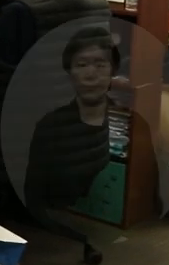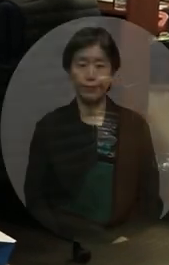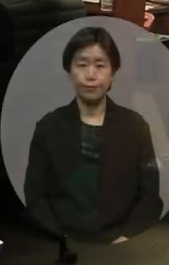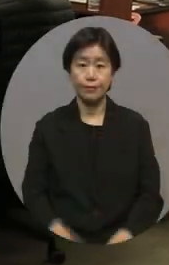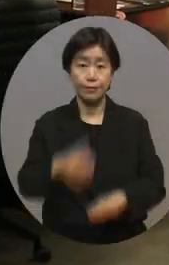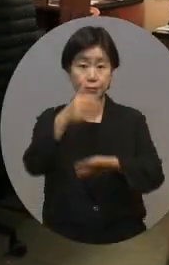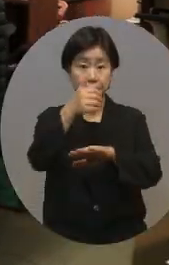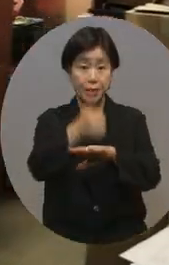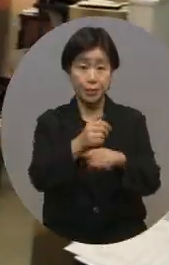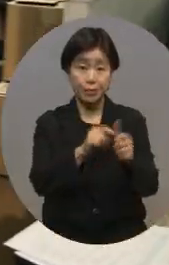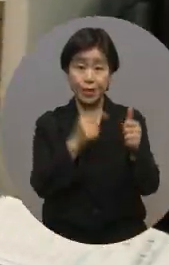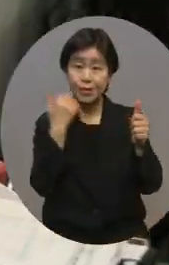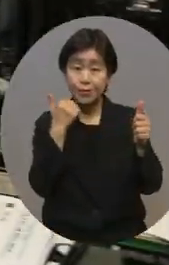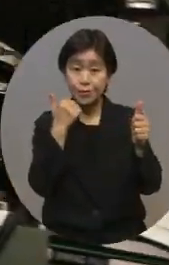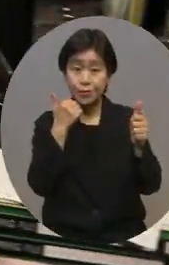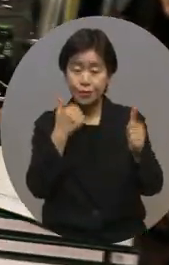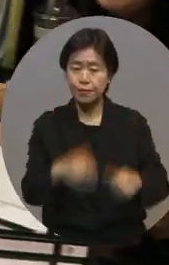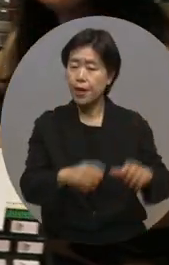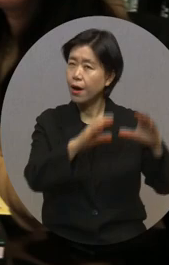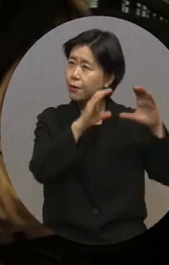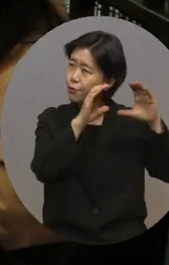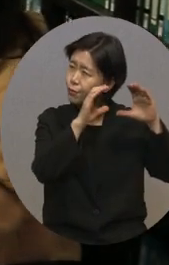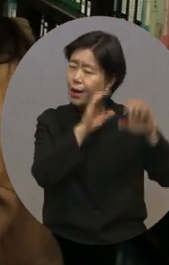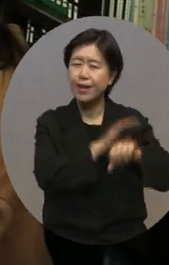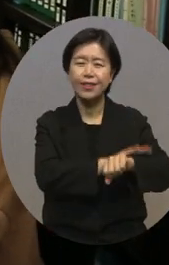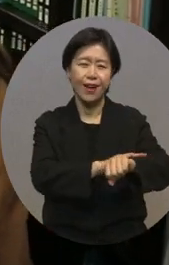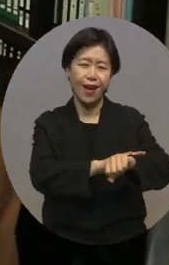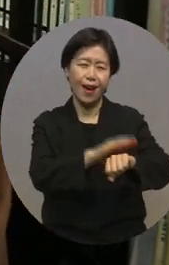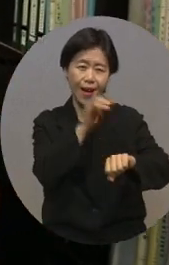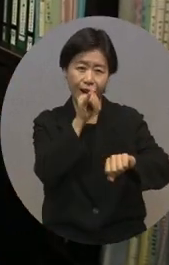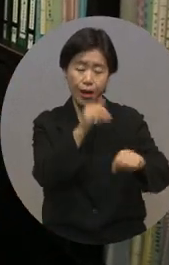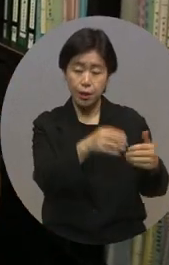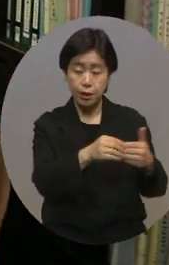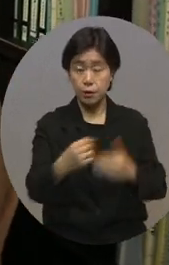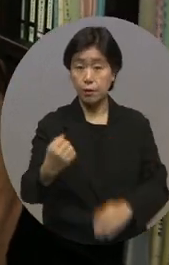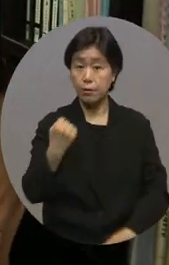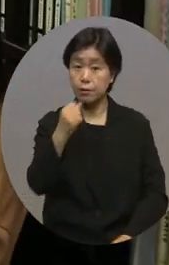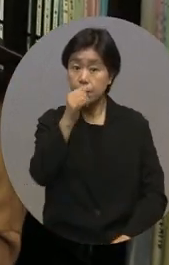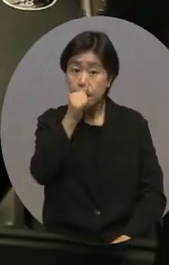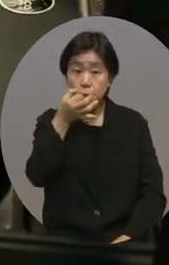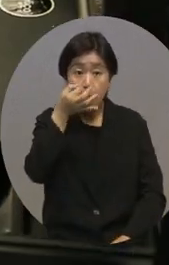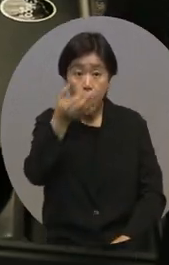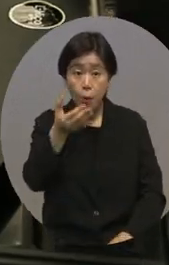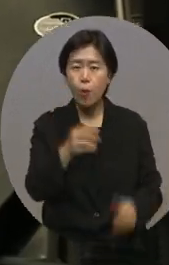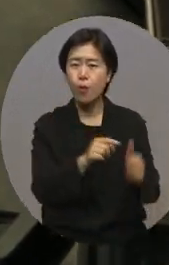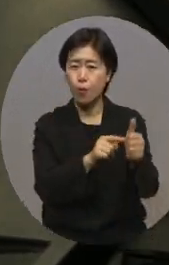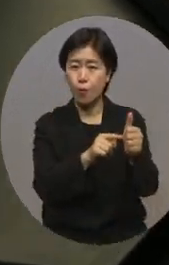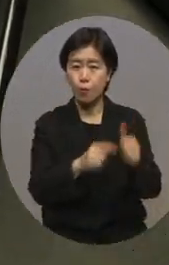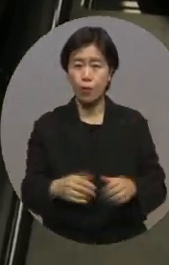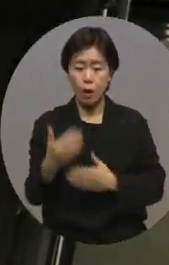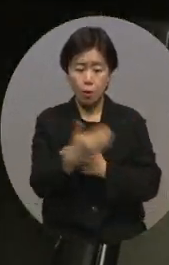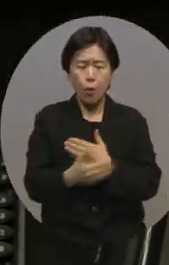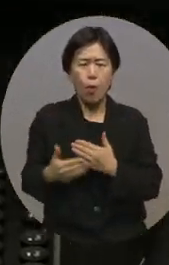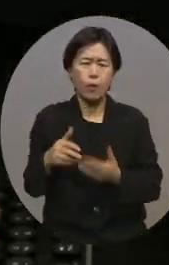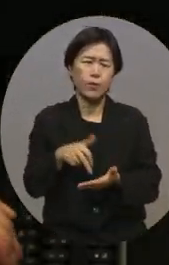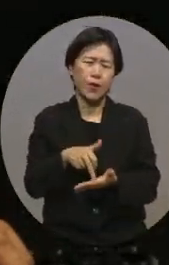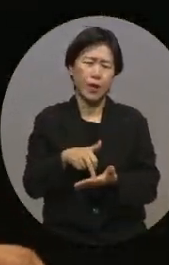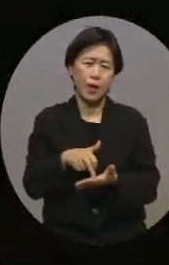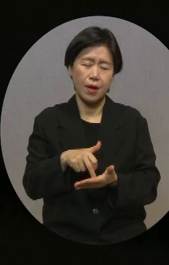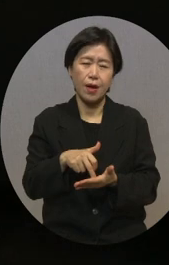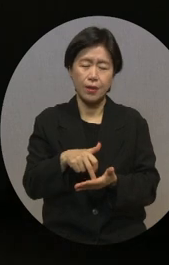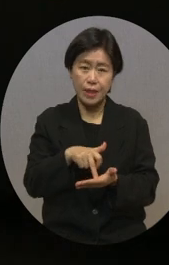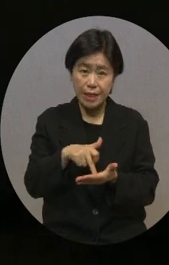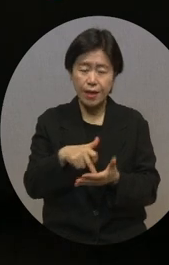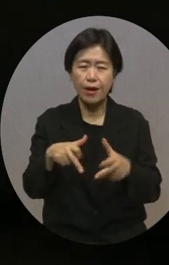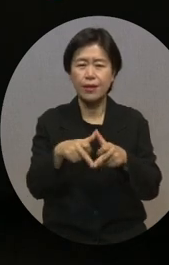마지막 주인공은요, 경청하는 자세로 따뜻한 리더십을 선보이는 분입니다. 지체장애인으로 몸이